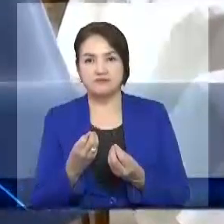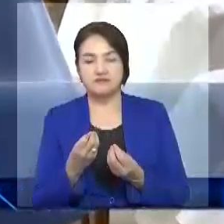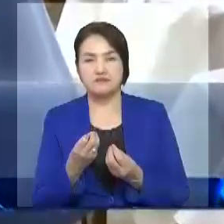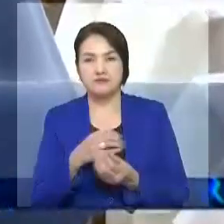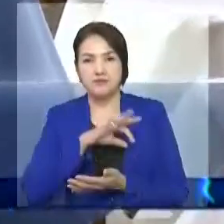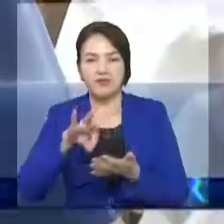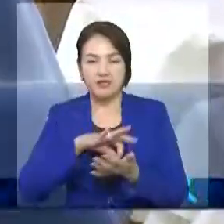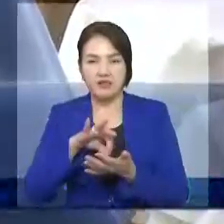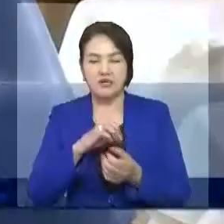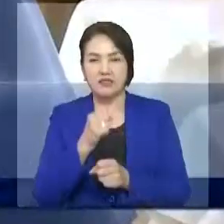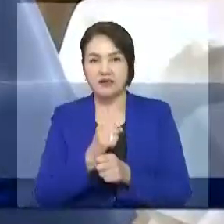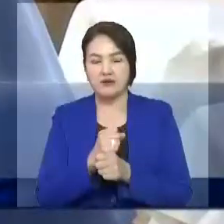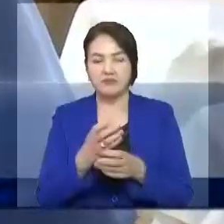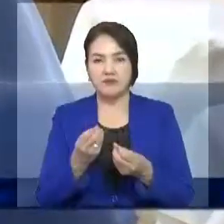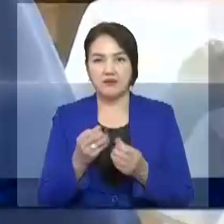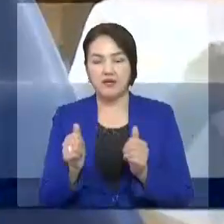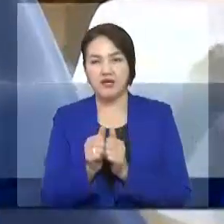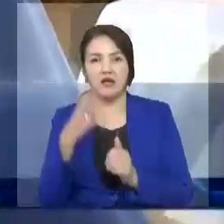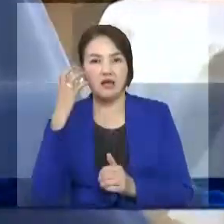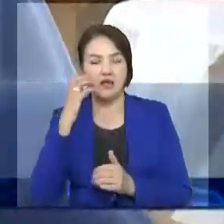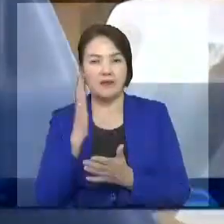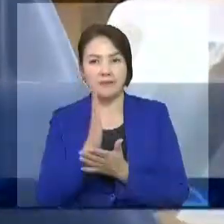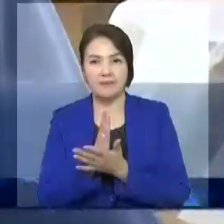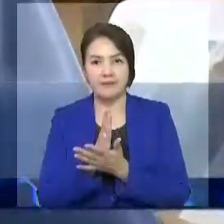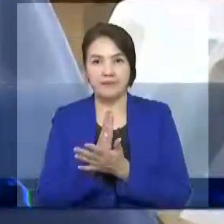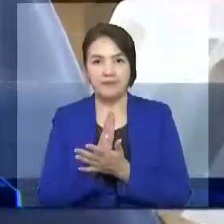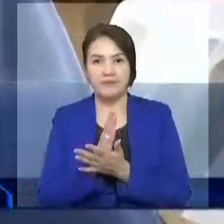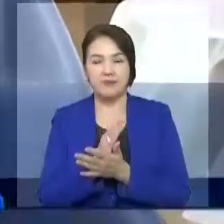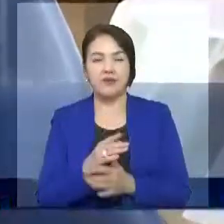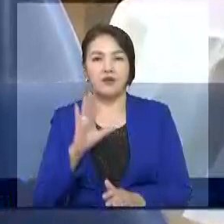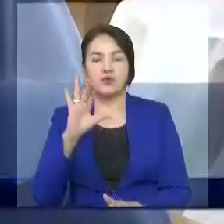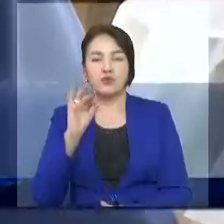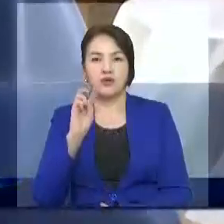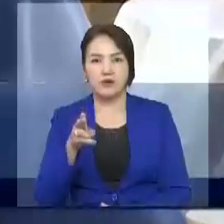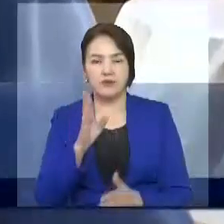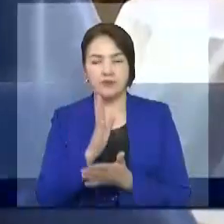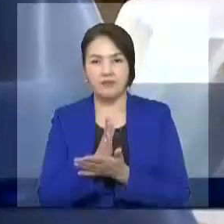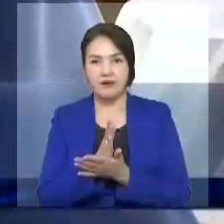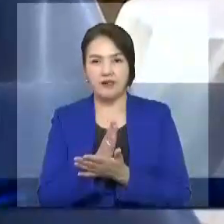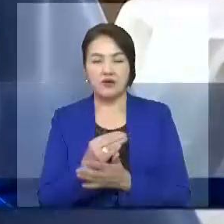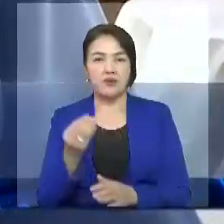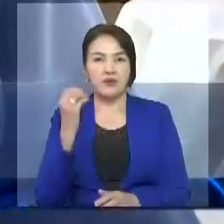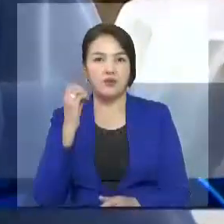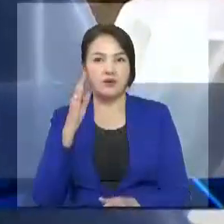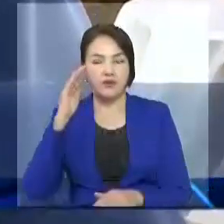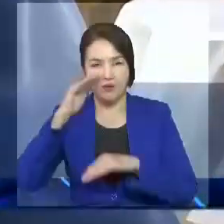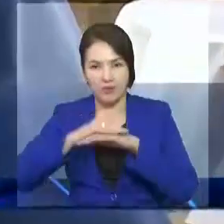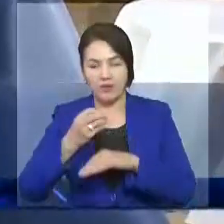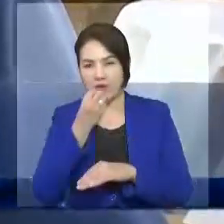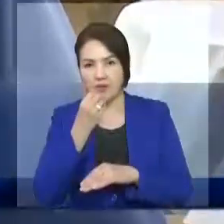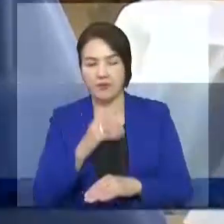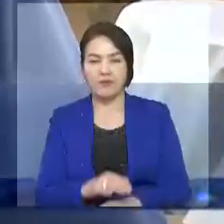сырники жасаймыз, сосын қасына алмасы бар, натуральный соғы бар. Сосын ужин,